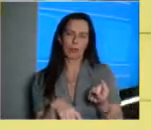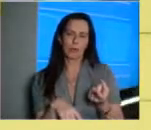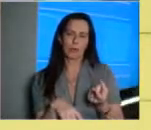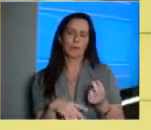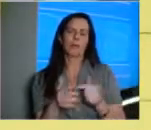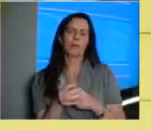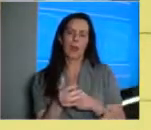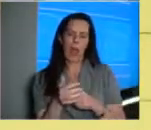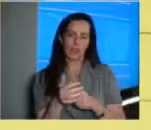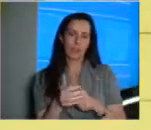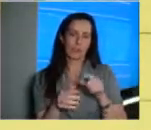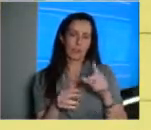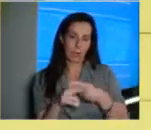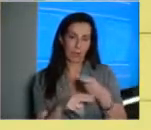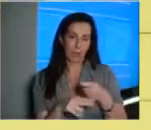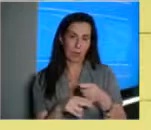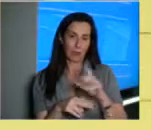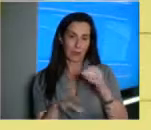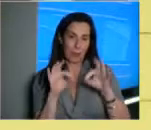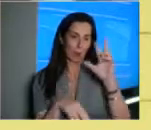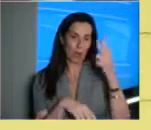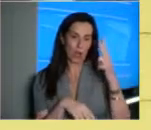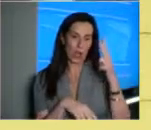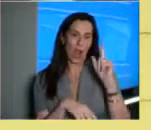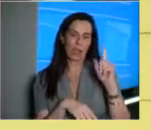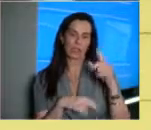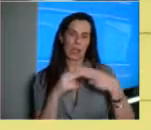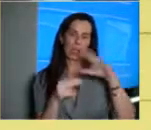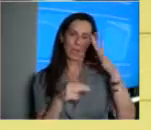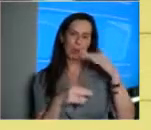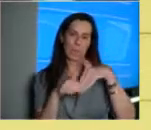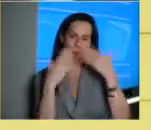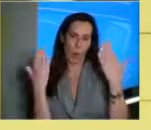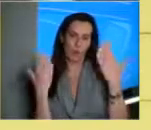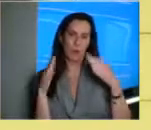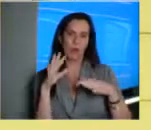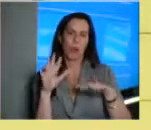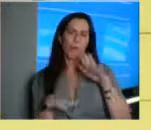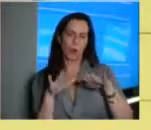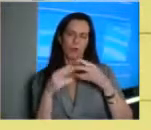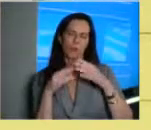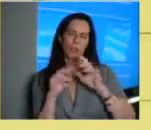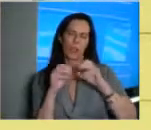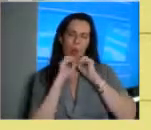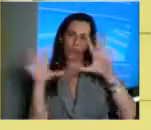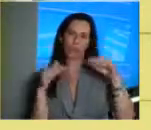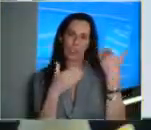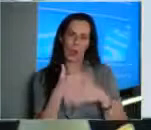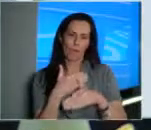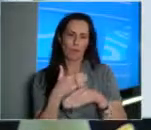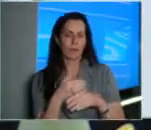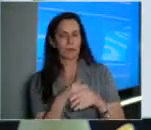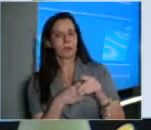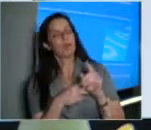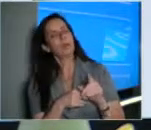הדפוס הצבעה שלהם, ובדרך כלל, אם את בחירות ביום שלישי, אז בדרך כלל לקראת יום חמישי בבוקר, פחות או יותר מתפרסים התוצאות הסופיות, ויודעים מי נכנס לכנסת